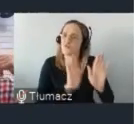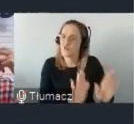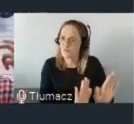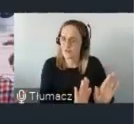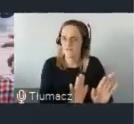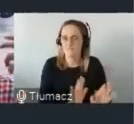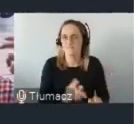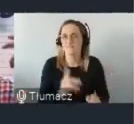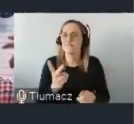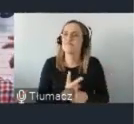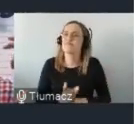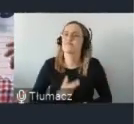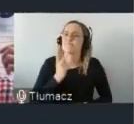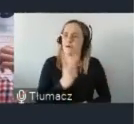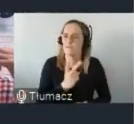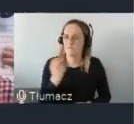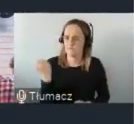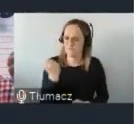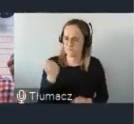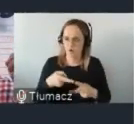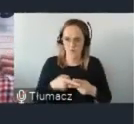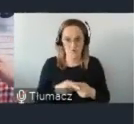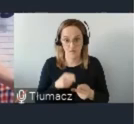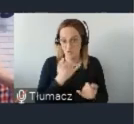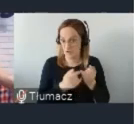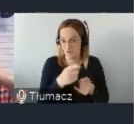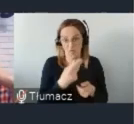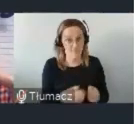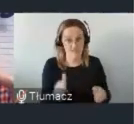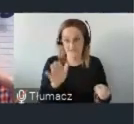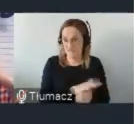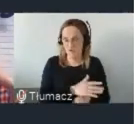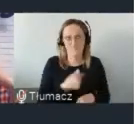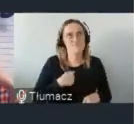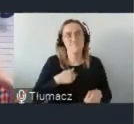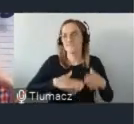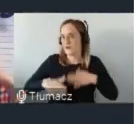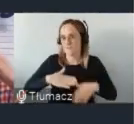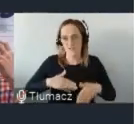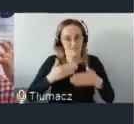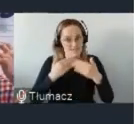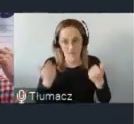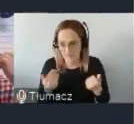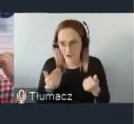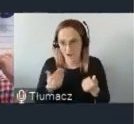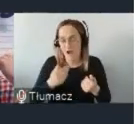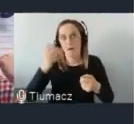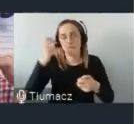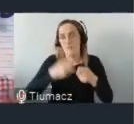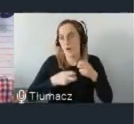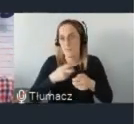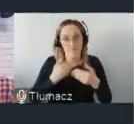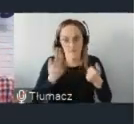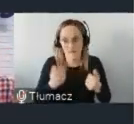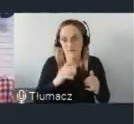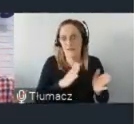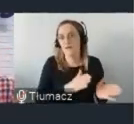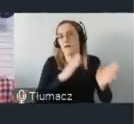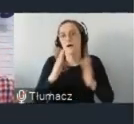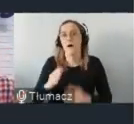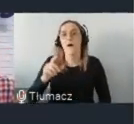pokazać zaawansowane narzędzia, bo jeżeli wam to nie sprawi, że tak powiem, kłopotu, to trzeba będzie przenieść się na